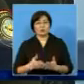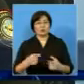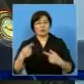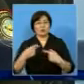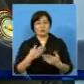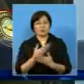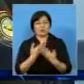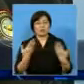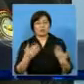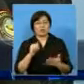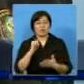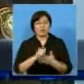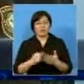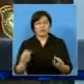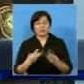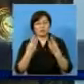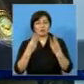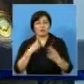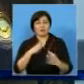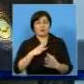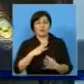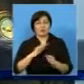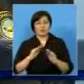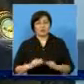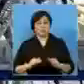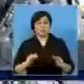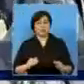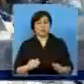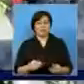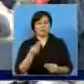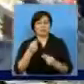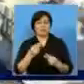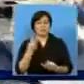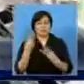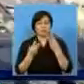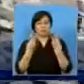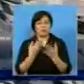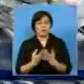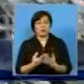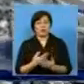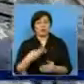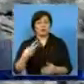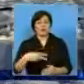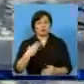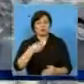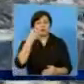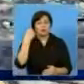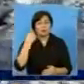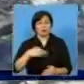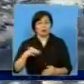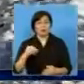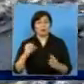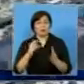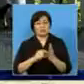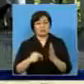пострадал, но причиной пожара послужила здесь детская шалость с огнем. За 11 месяцев 2020 года в области произошло